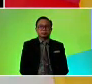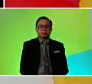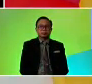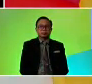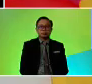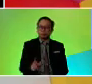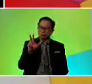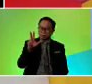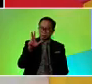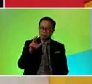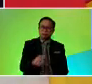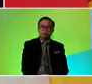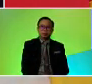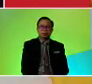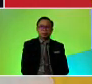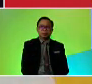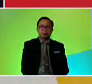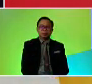nomor 3